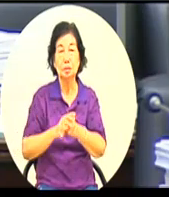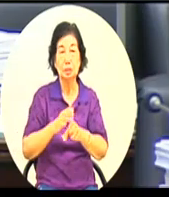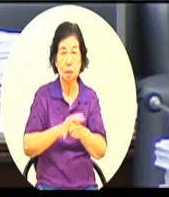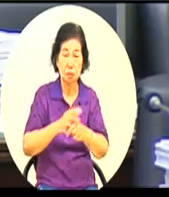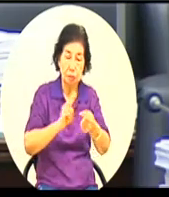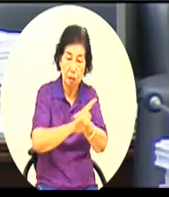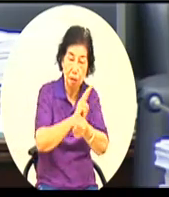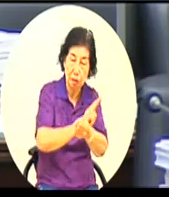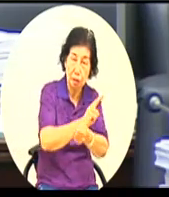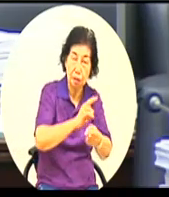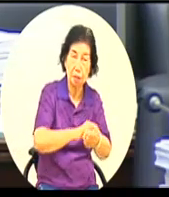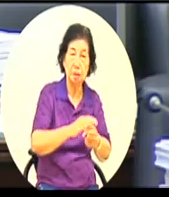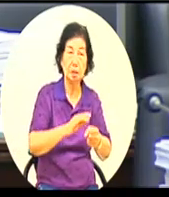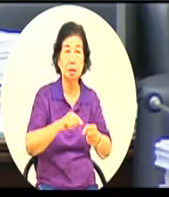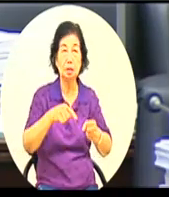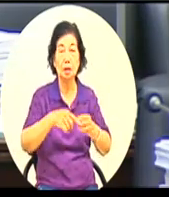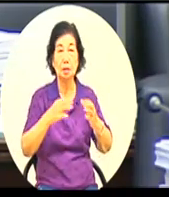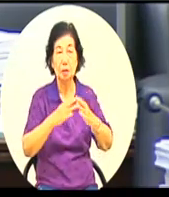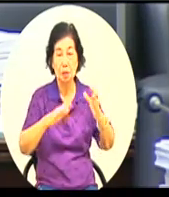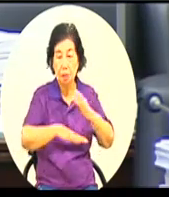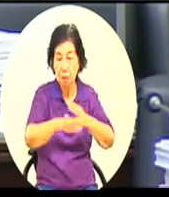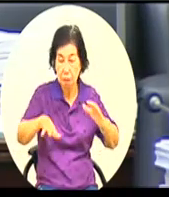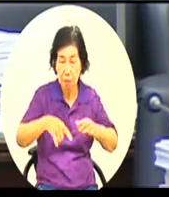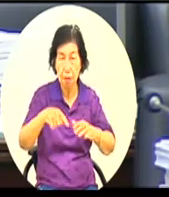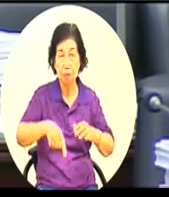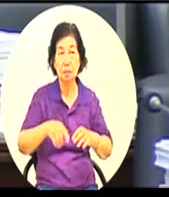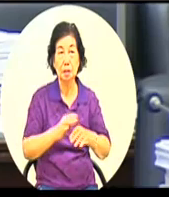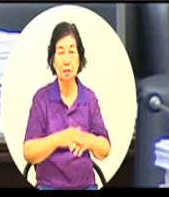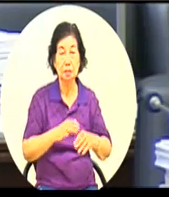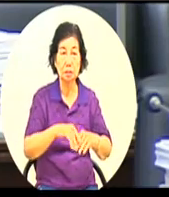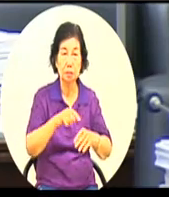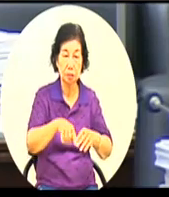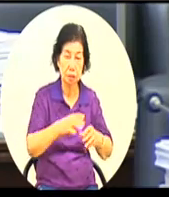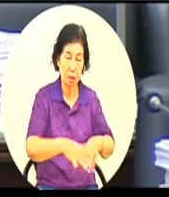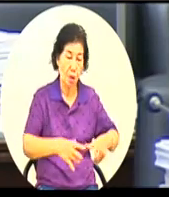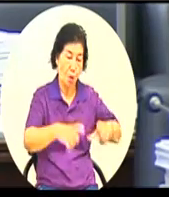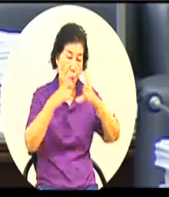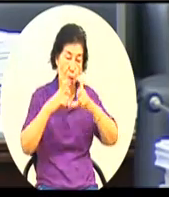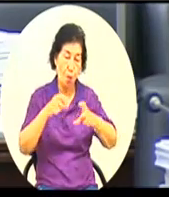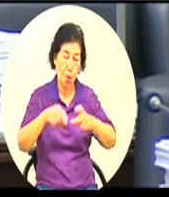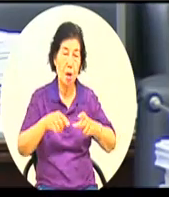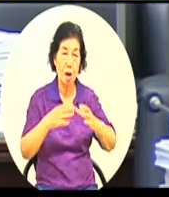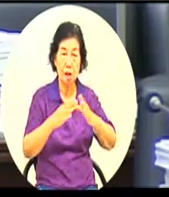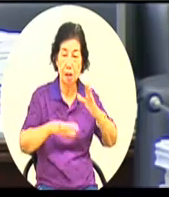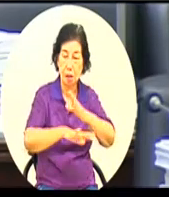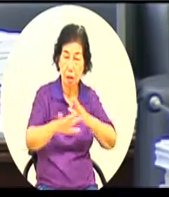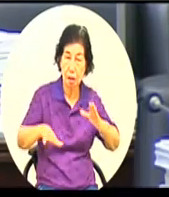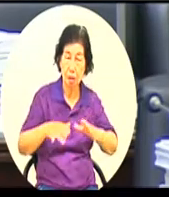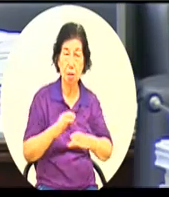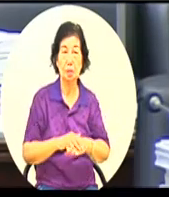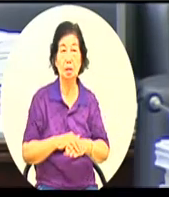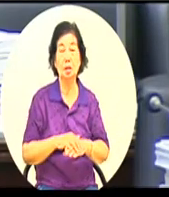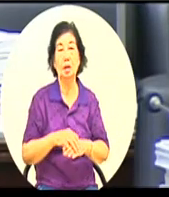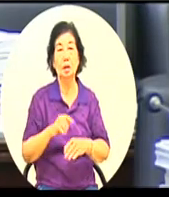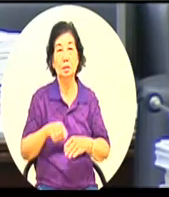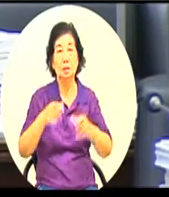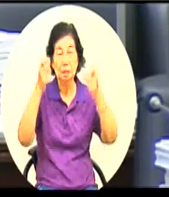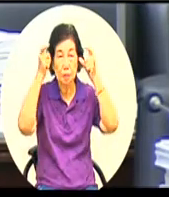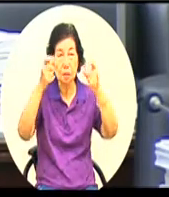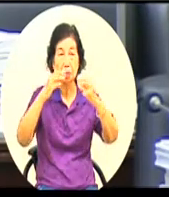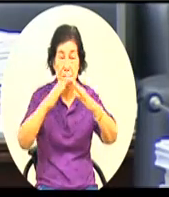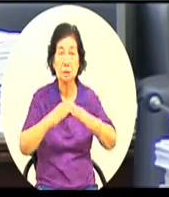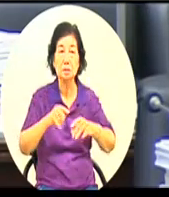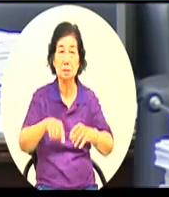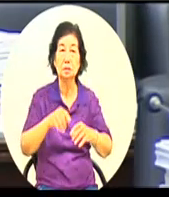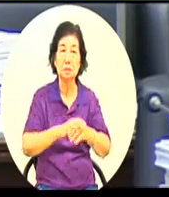你当要火和家园，安尼叫做火和家园哦。高雄市叫做火和家园哦。你